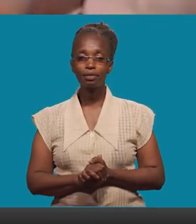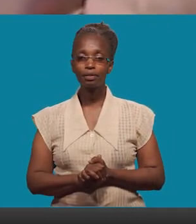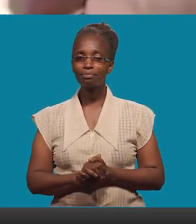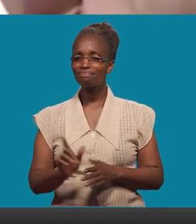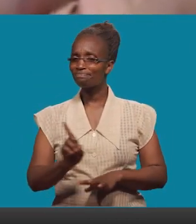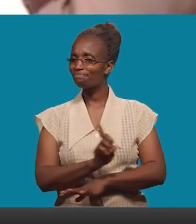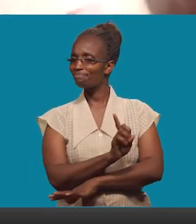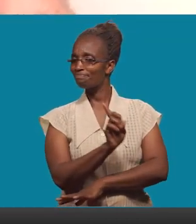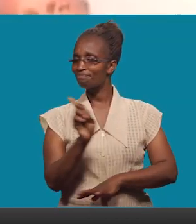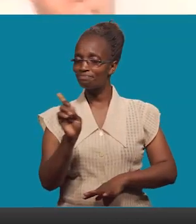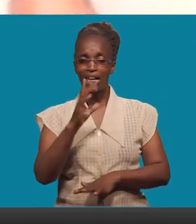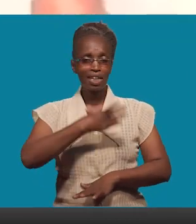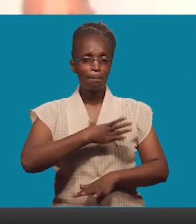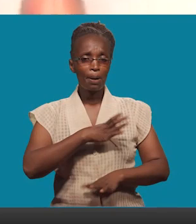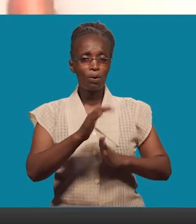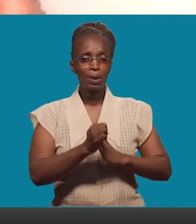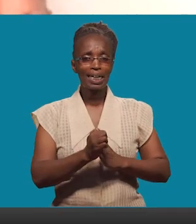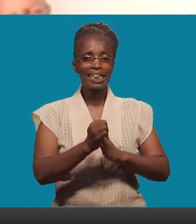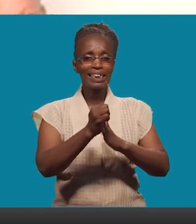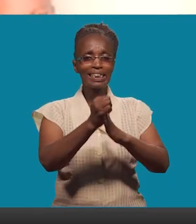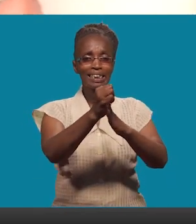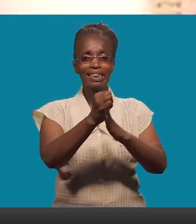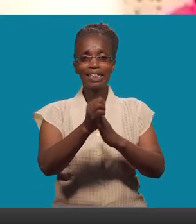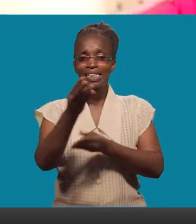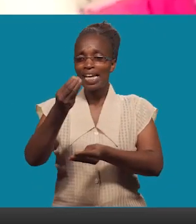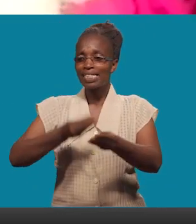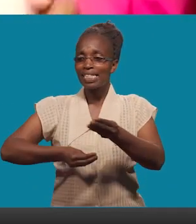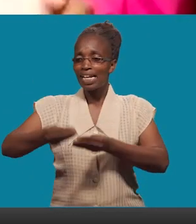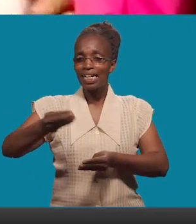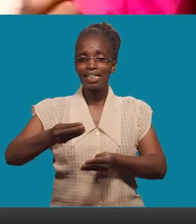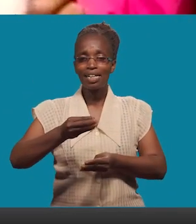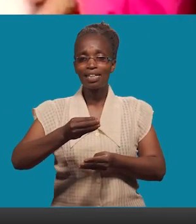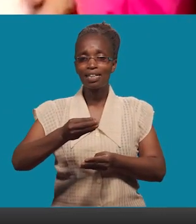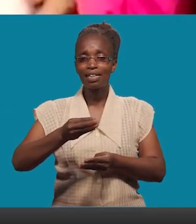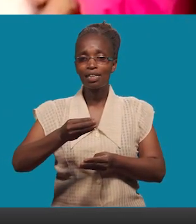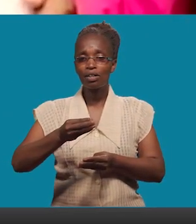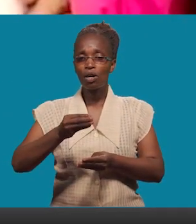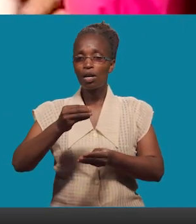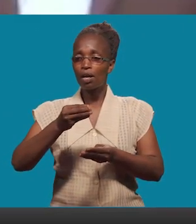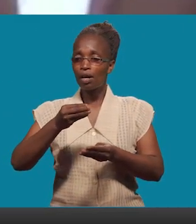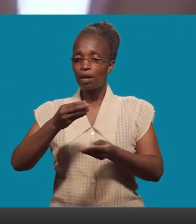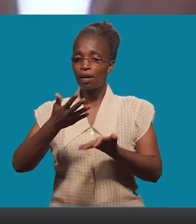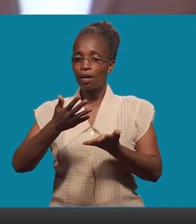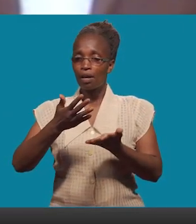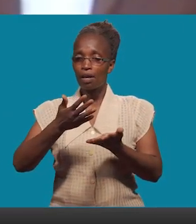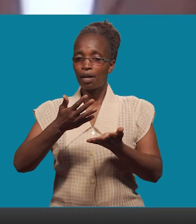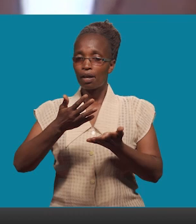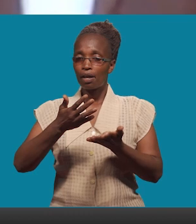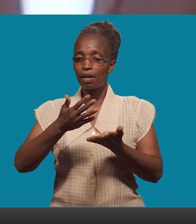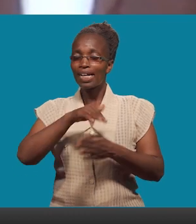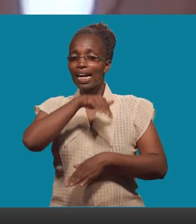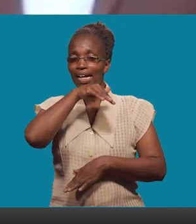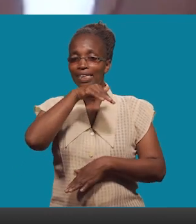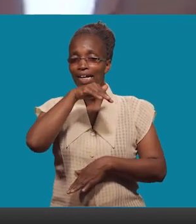hawa ambao tunasema ndio wanaongoza hii Jubilee wanauza baba kama bangi kwa mfuko. Less